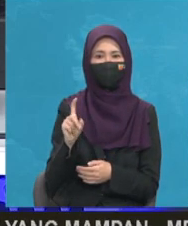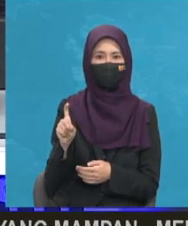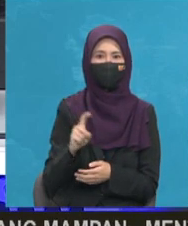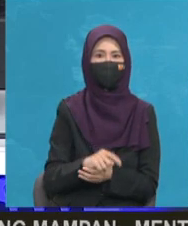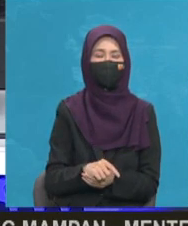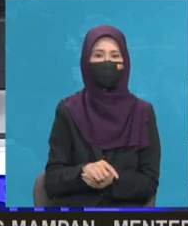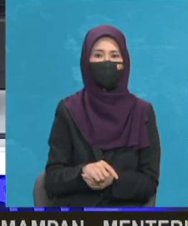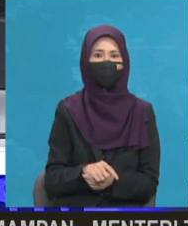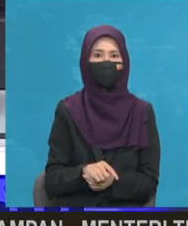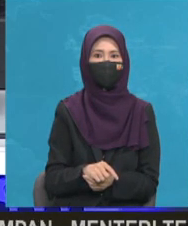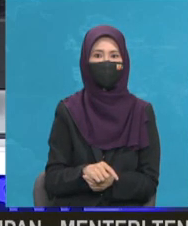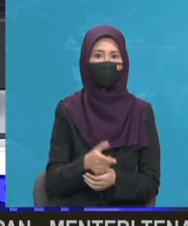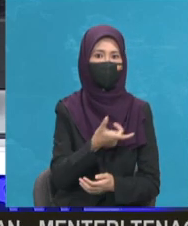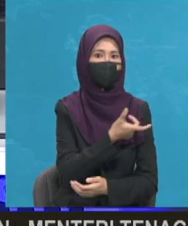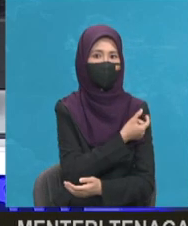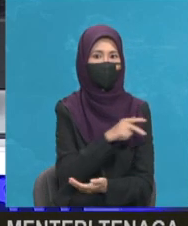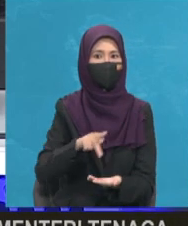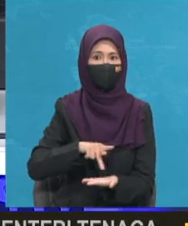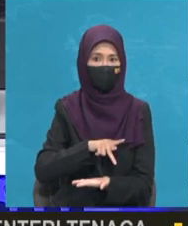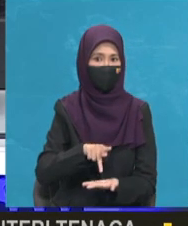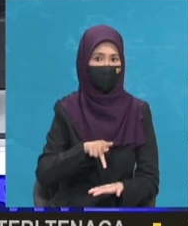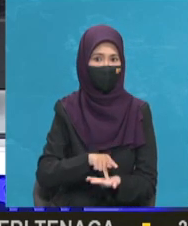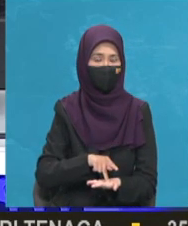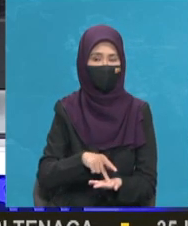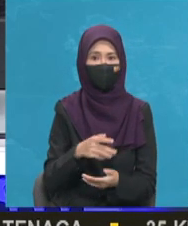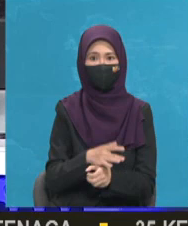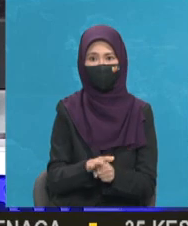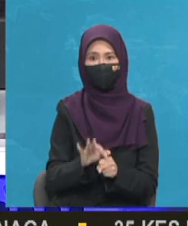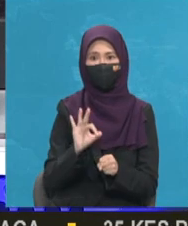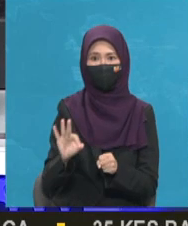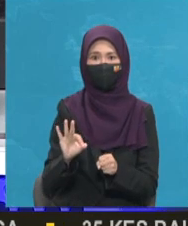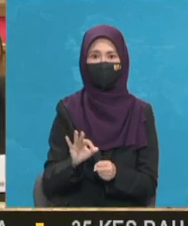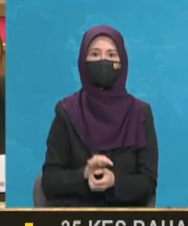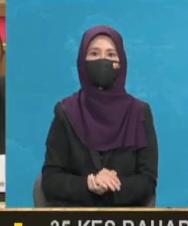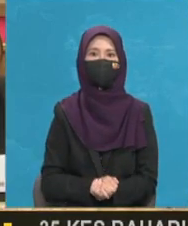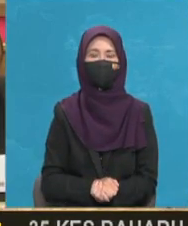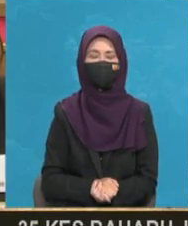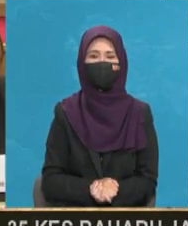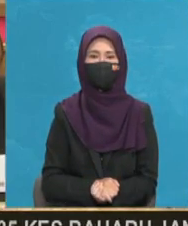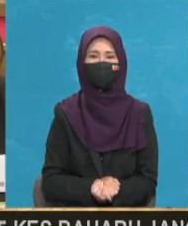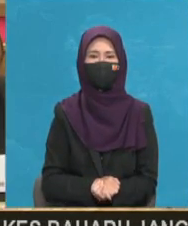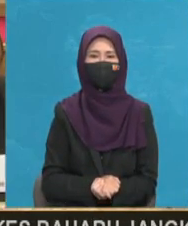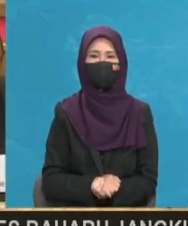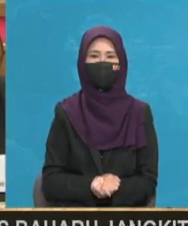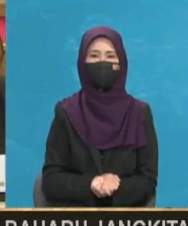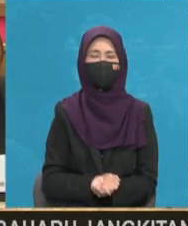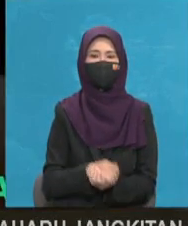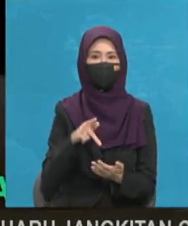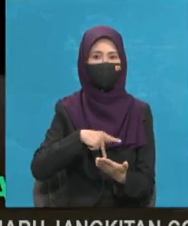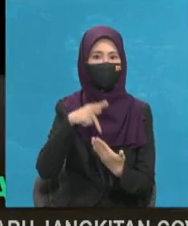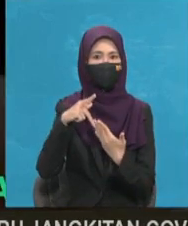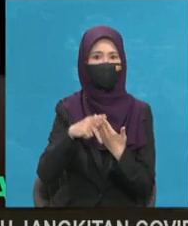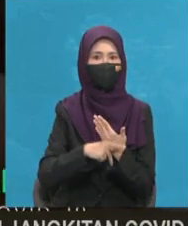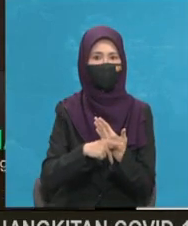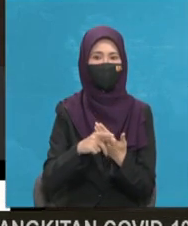3170 orang telah menerima suntikan vaksin coffindo intense hal ini bermakna di bawah program vaksinasi